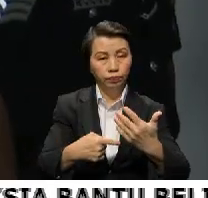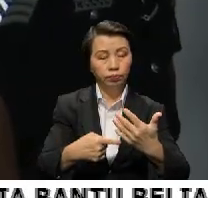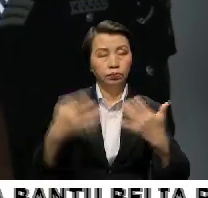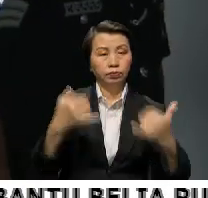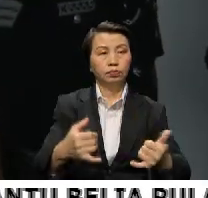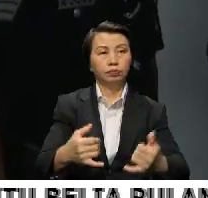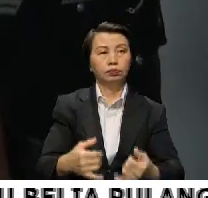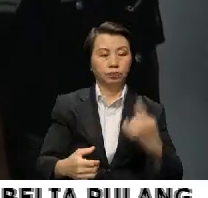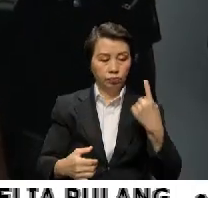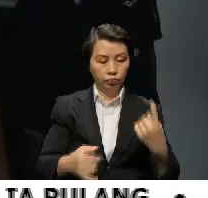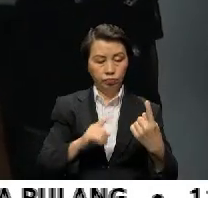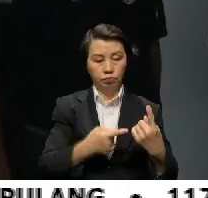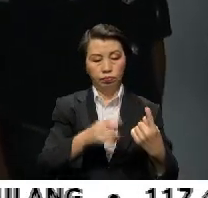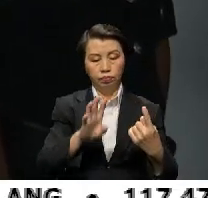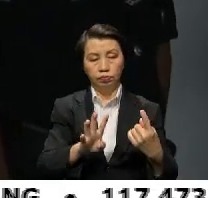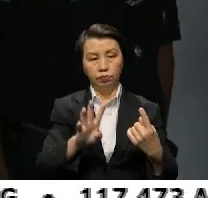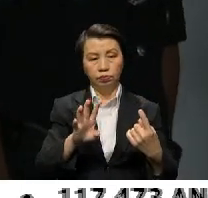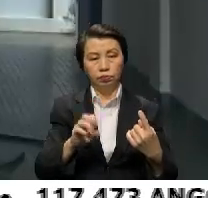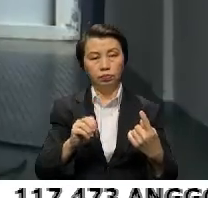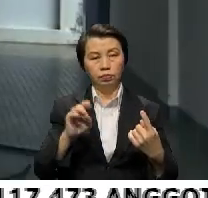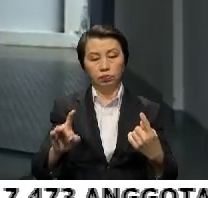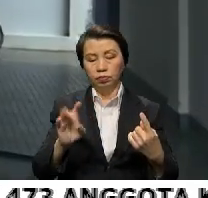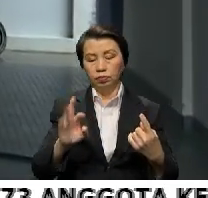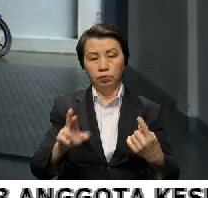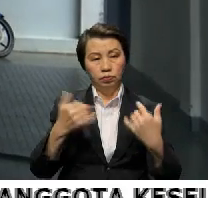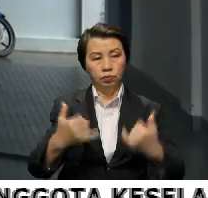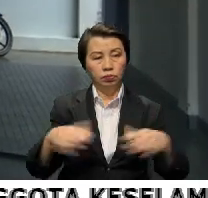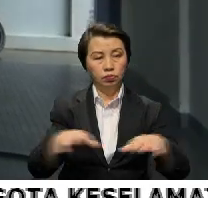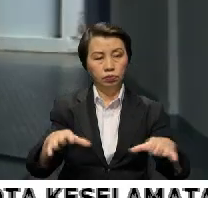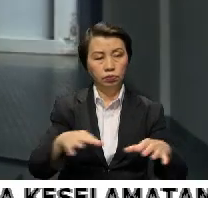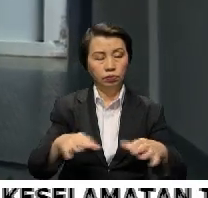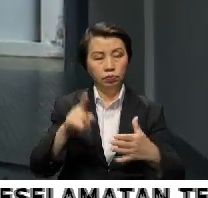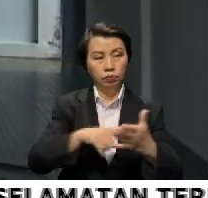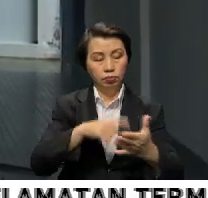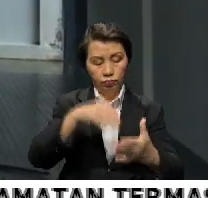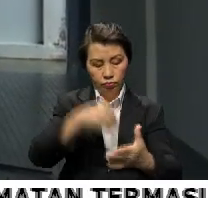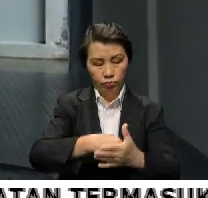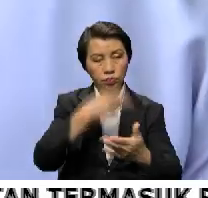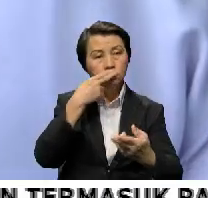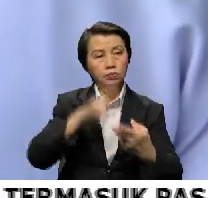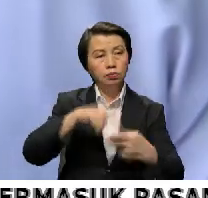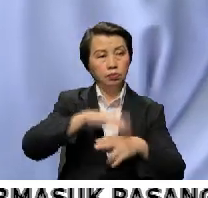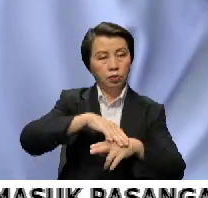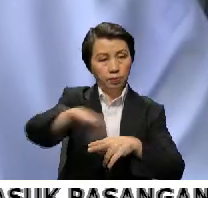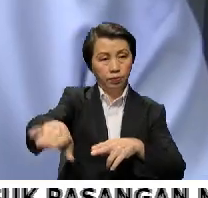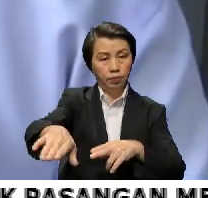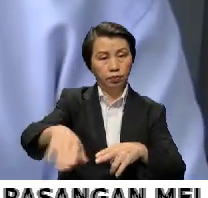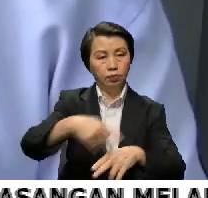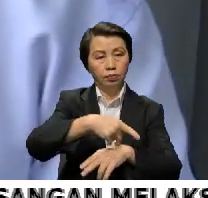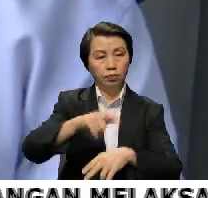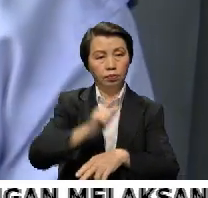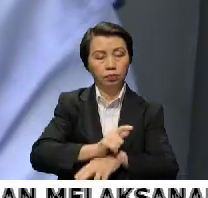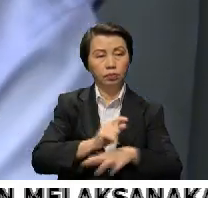keseluruhannya 1,048 pengundi telah pun melaksanakan undi mereka secara pos di seluruh daerah Langkawi